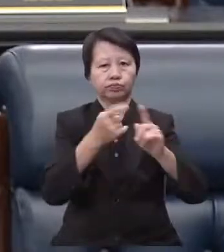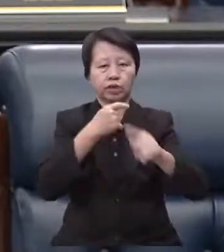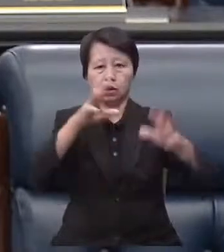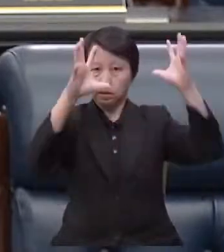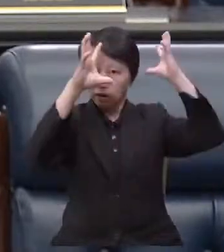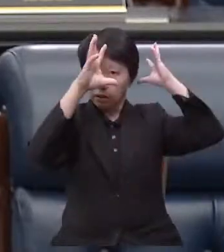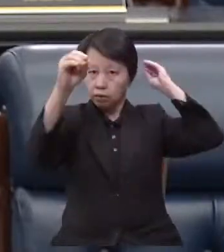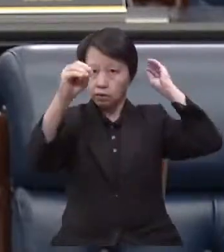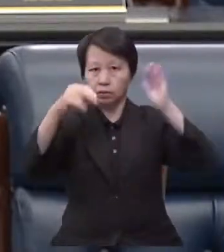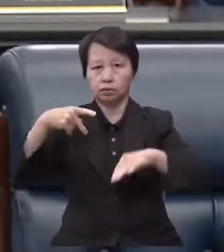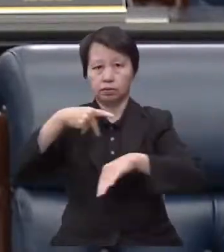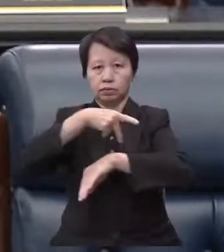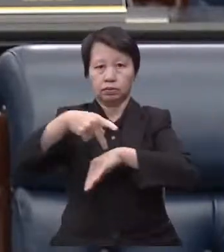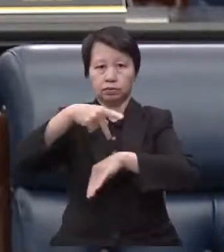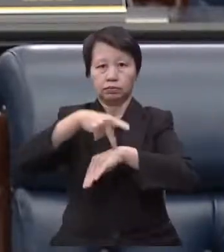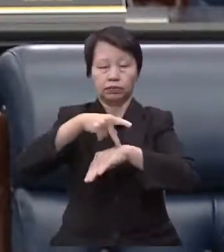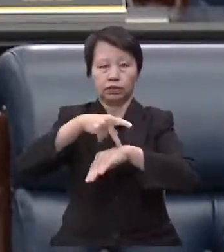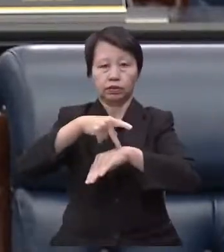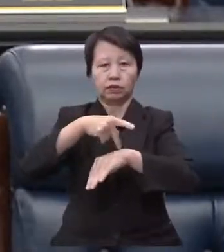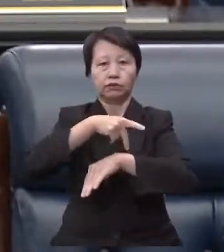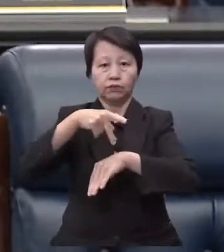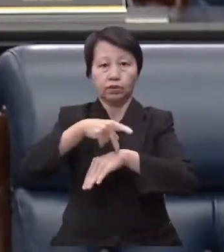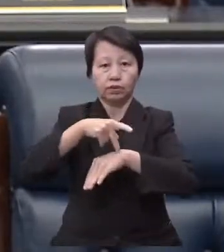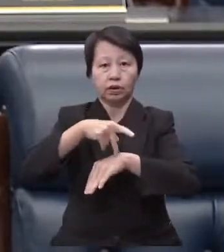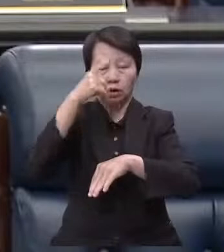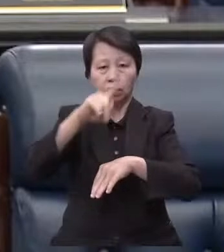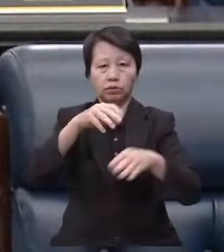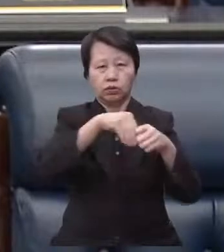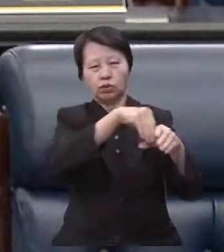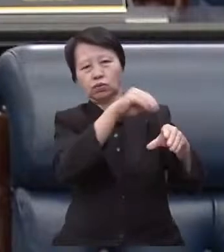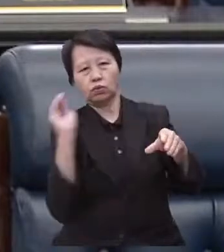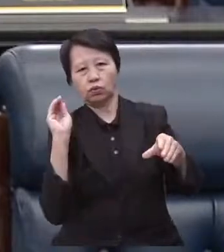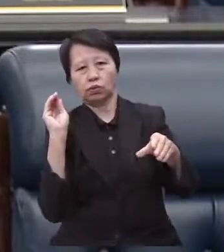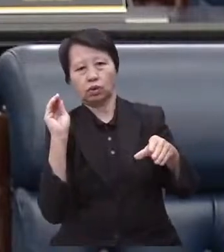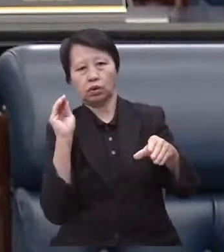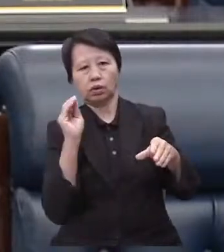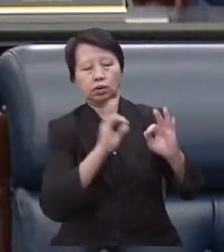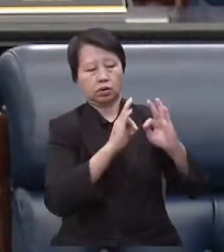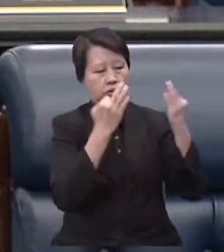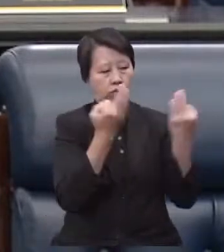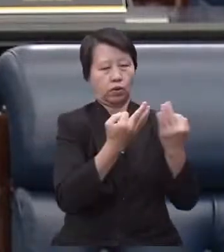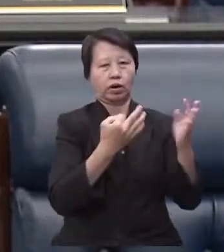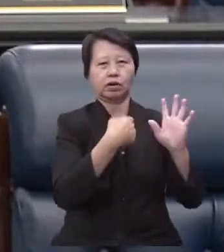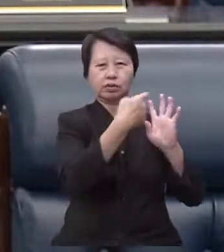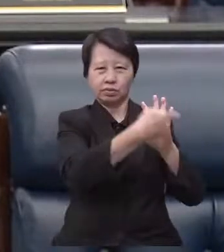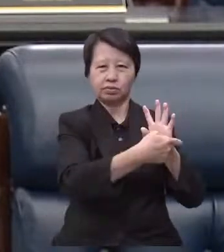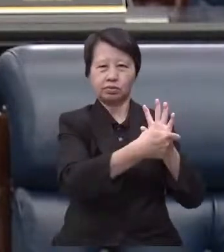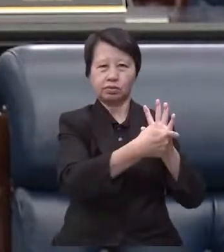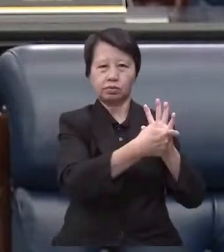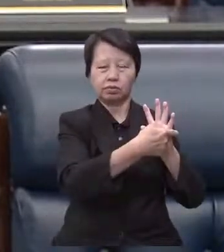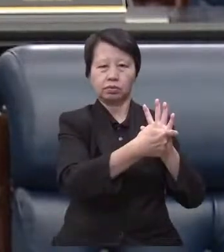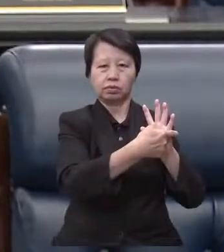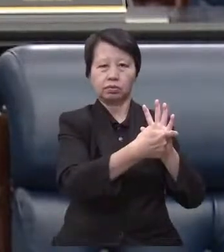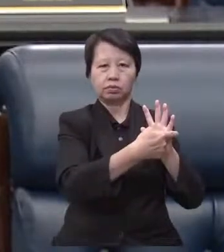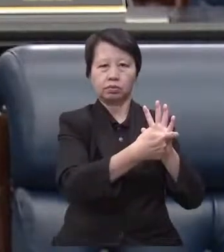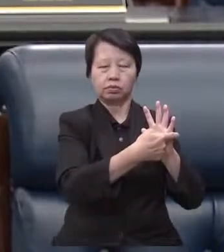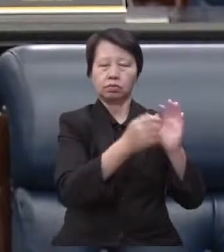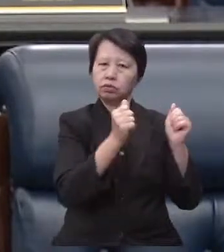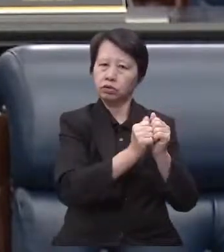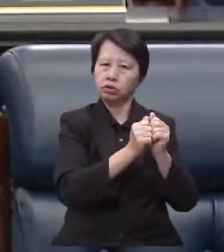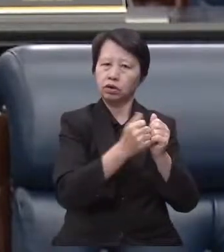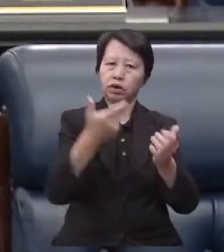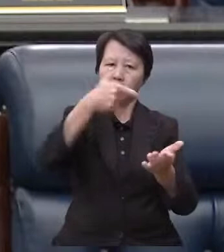Kedutaan Filipina untuk mengeluarkan keluarga ini bersama dengan